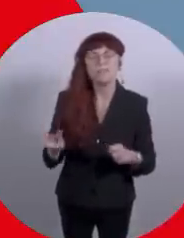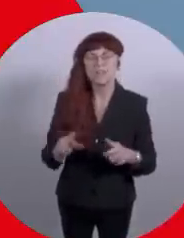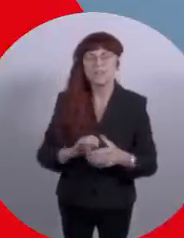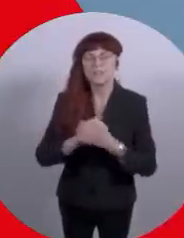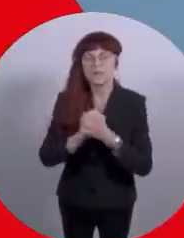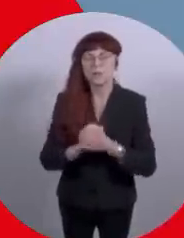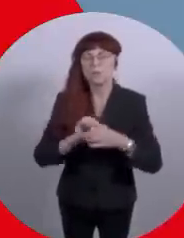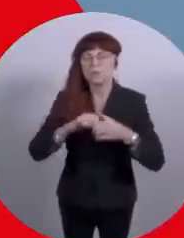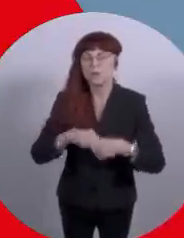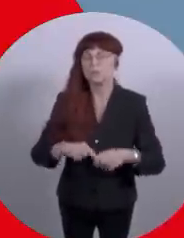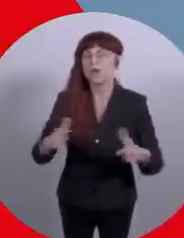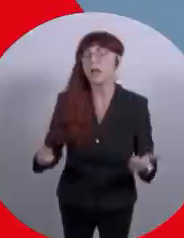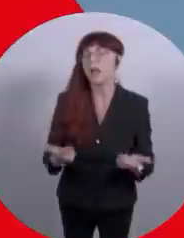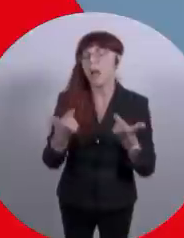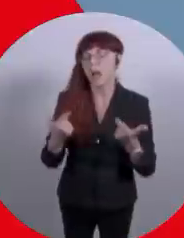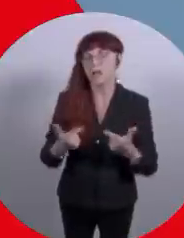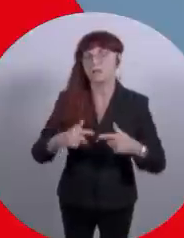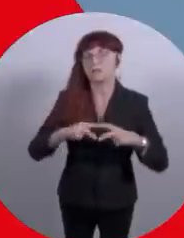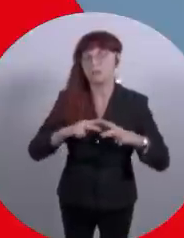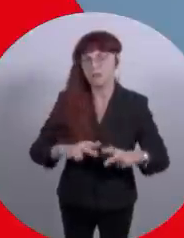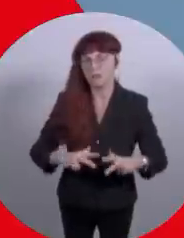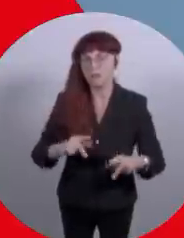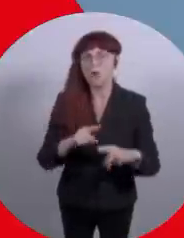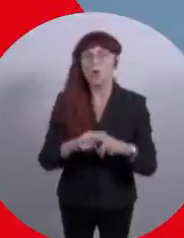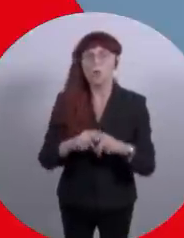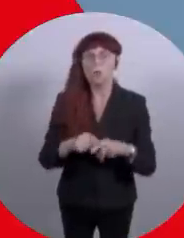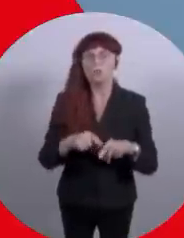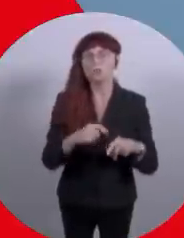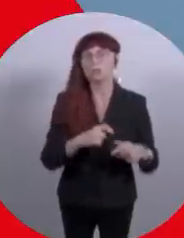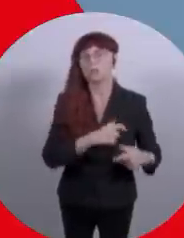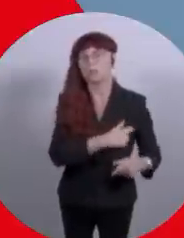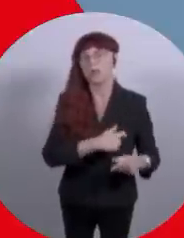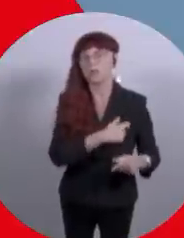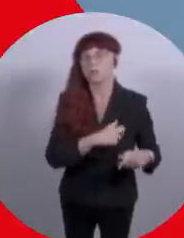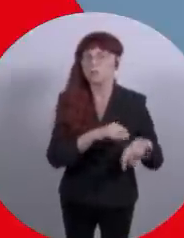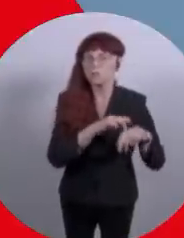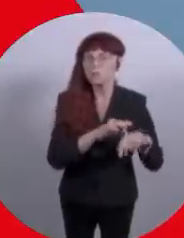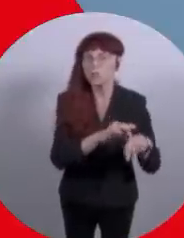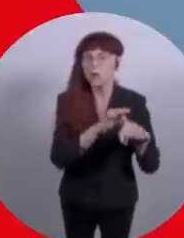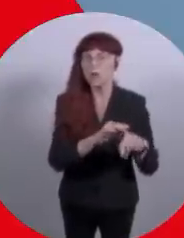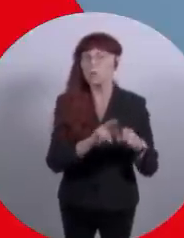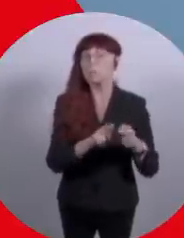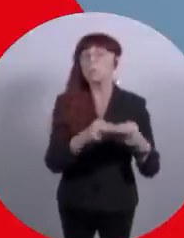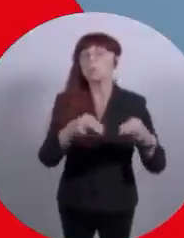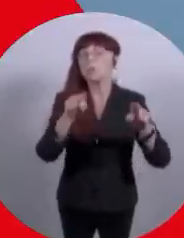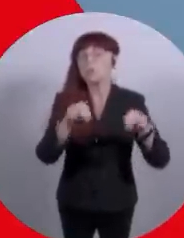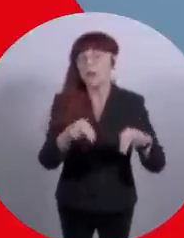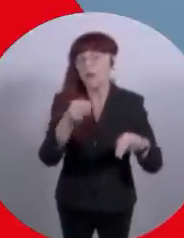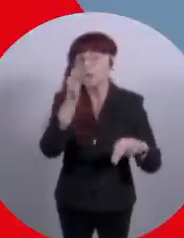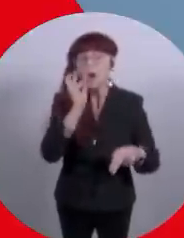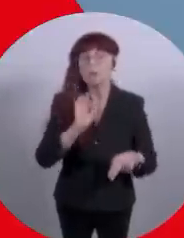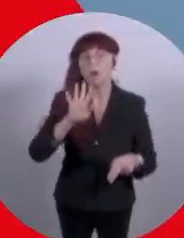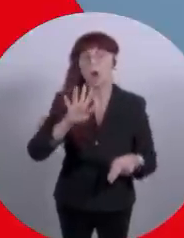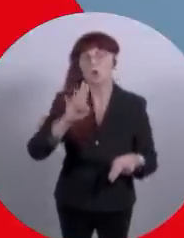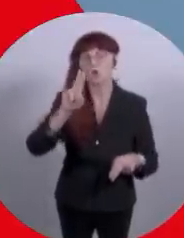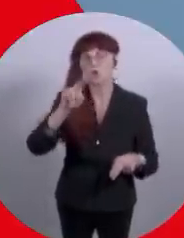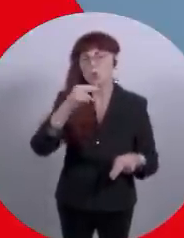Jörg leichtfriede und unsere Fraktionsführerin im Bundesrat Corinna Schumann begrüßen herzlich willkommen